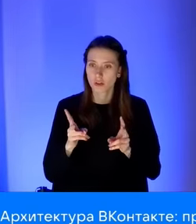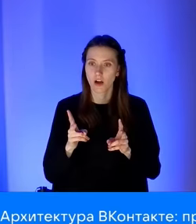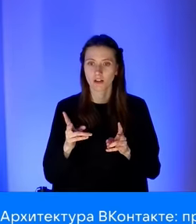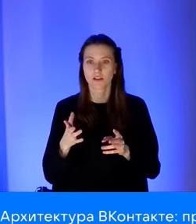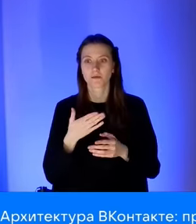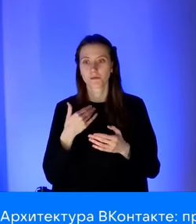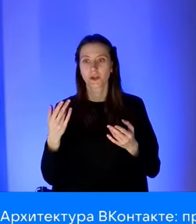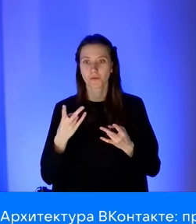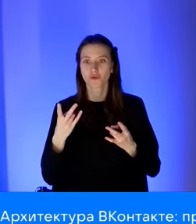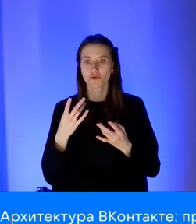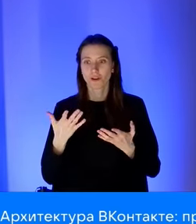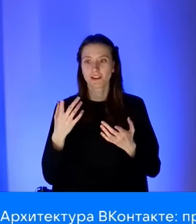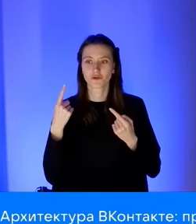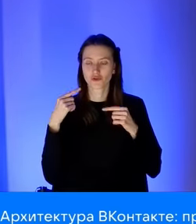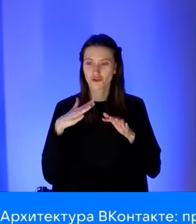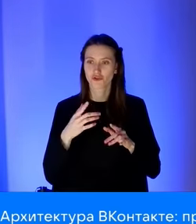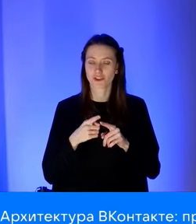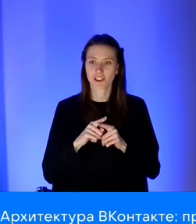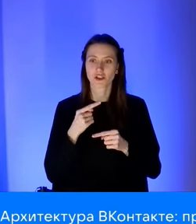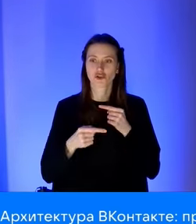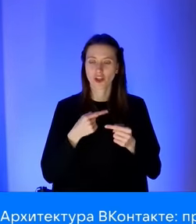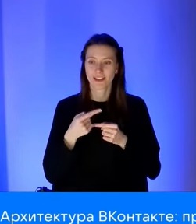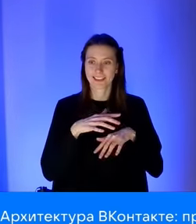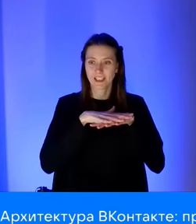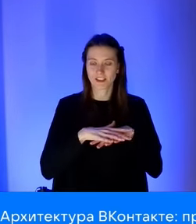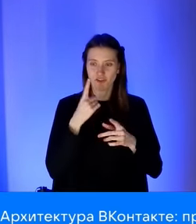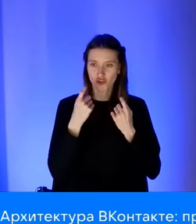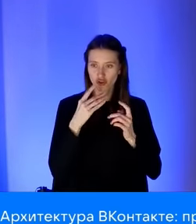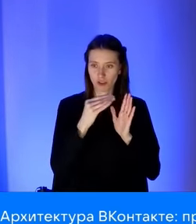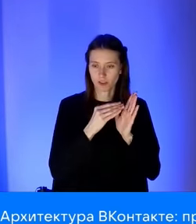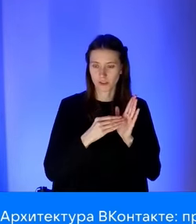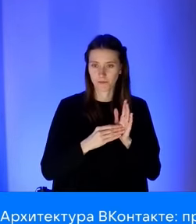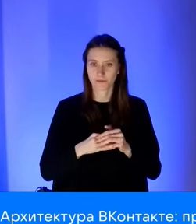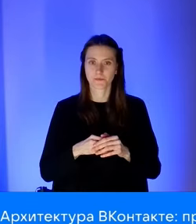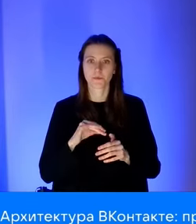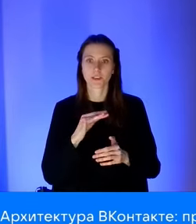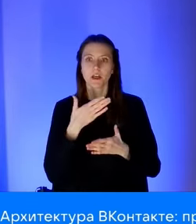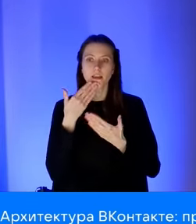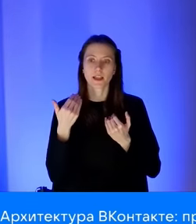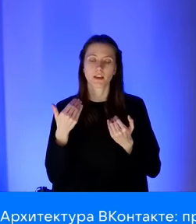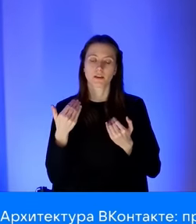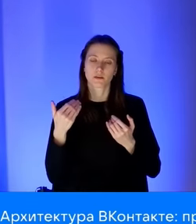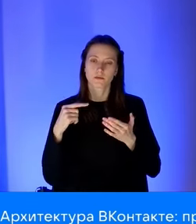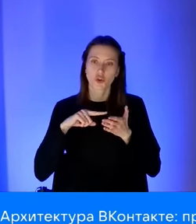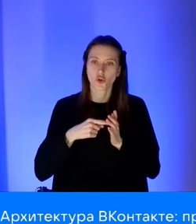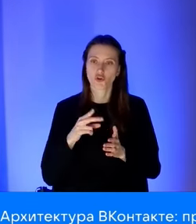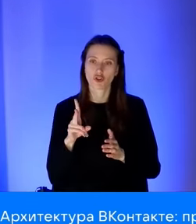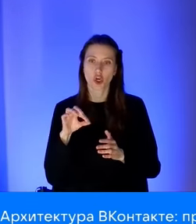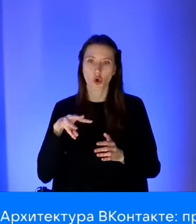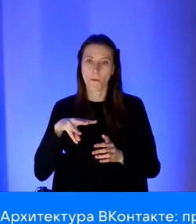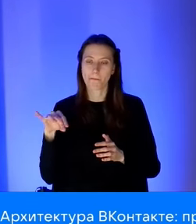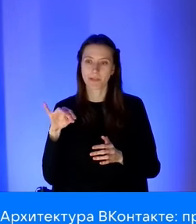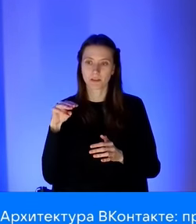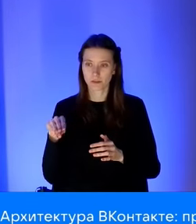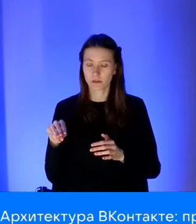принципиально не решается А и нет точки комита то есть мы не можем гарантировать того что те данные